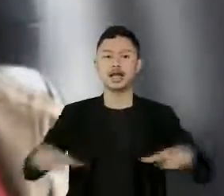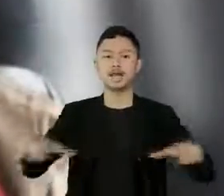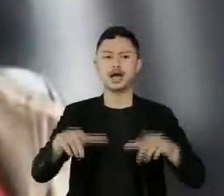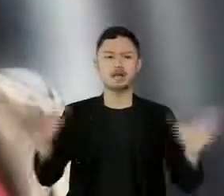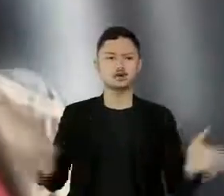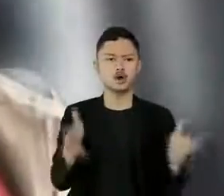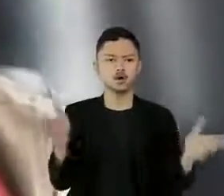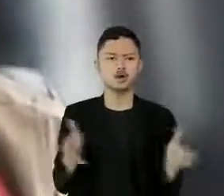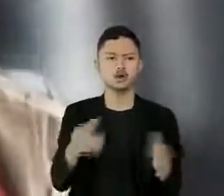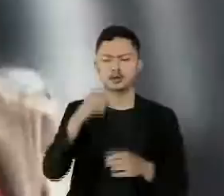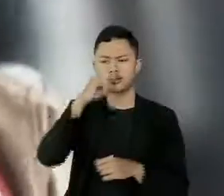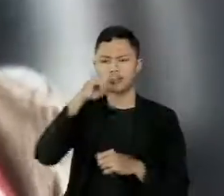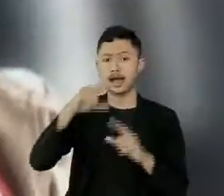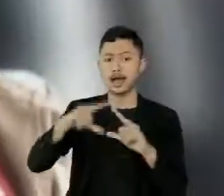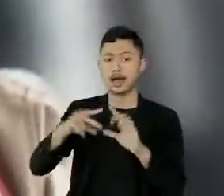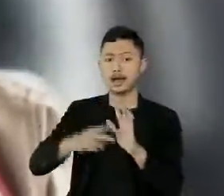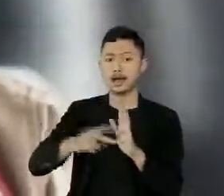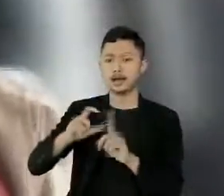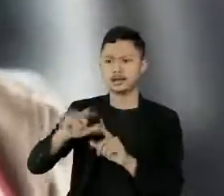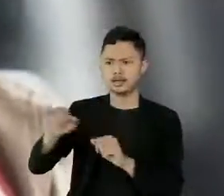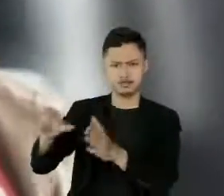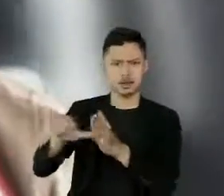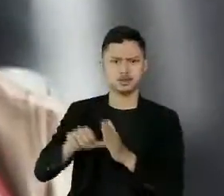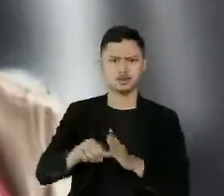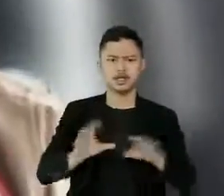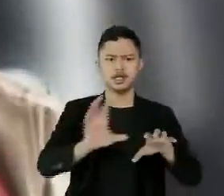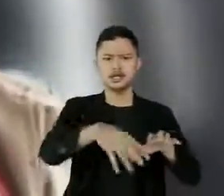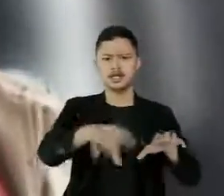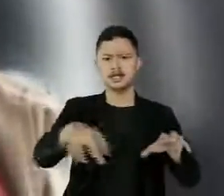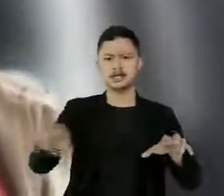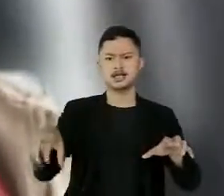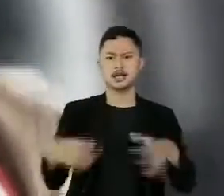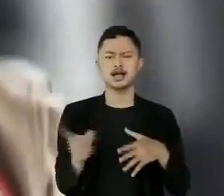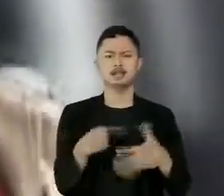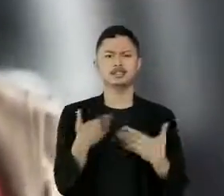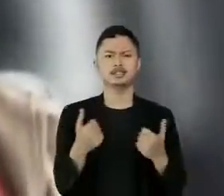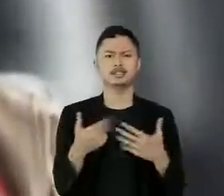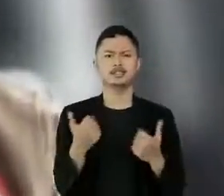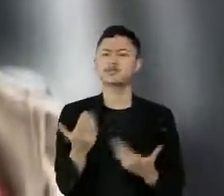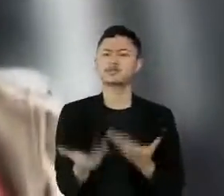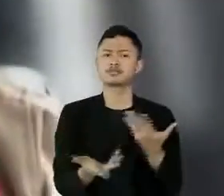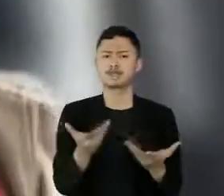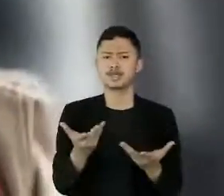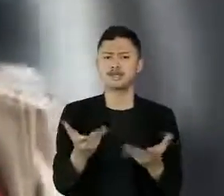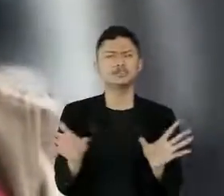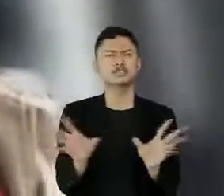bersama dengan Pak Andi. Di setiap daerah ada mungkin total